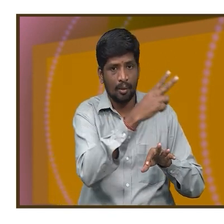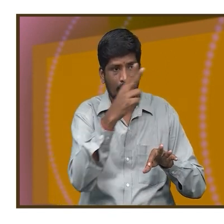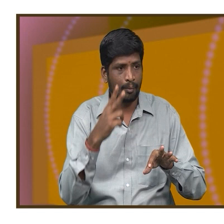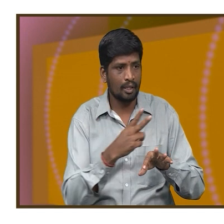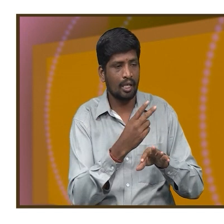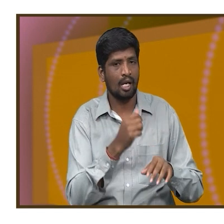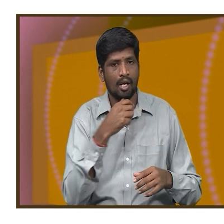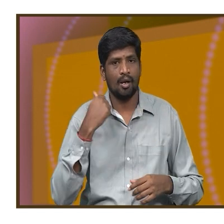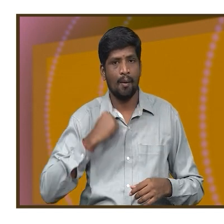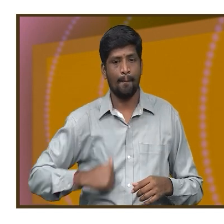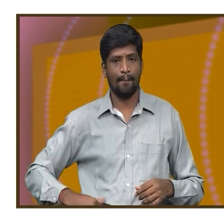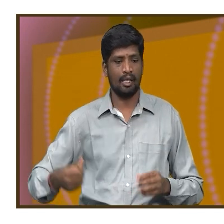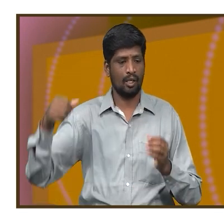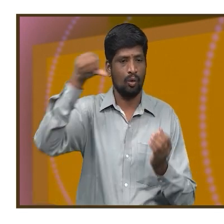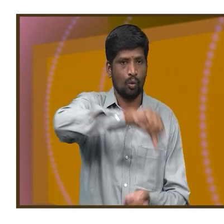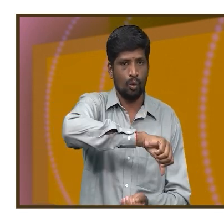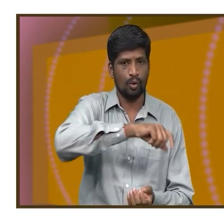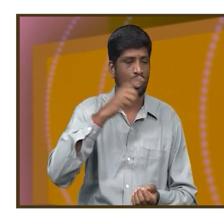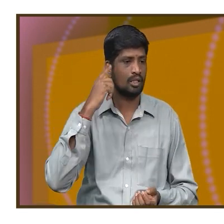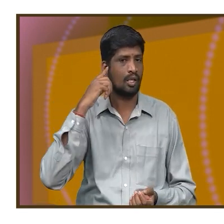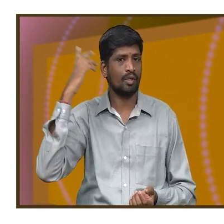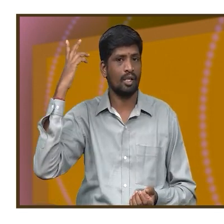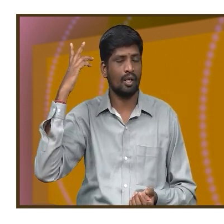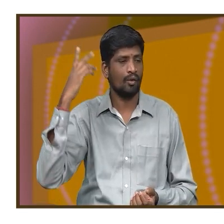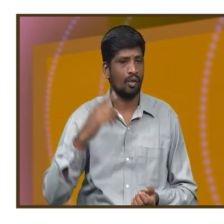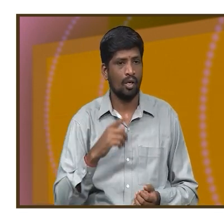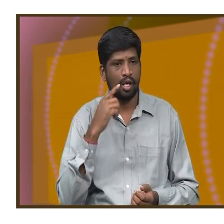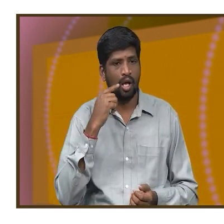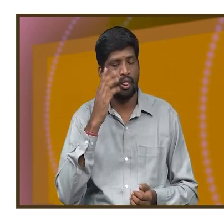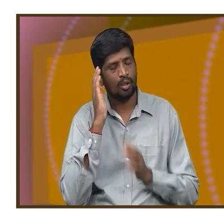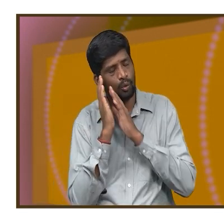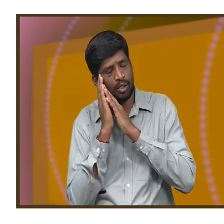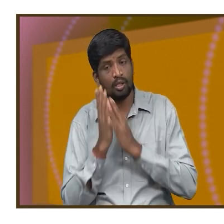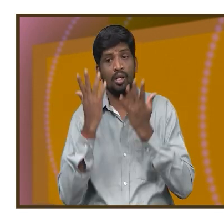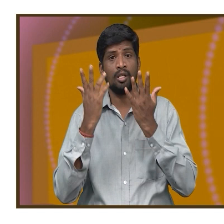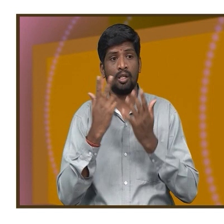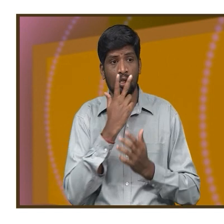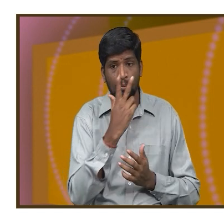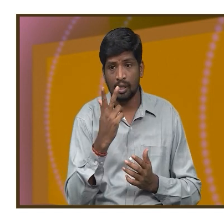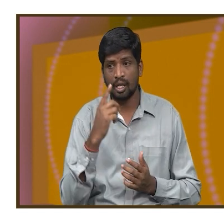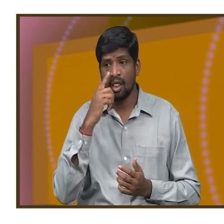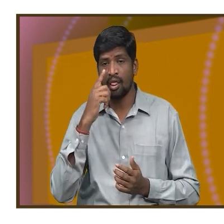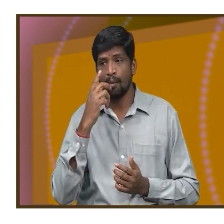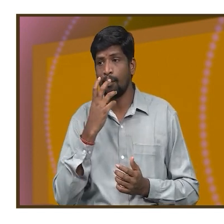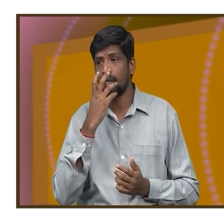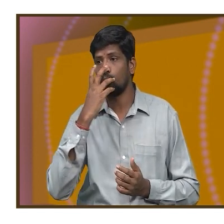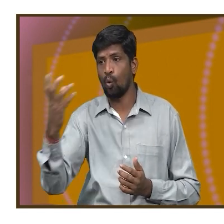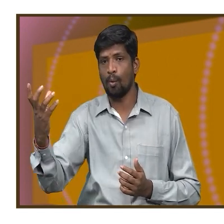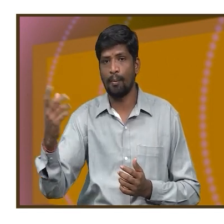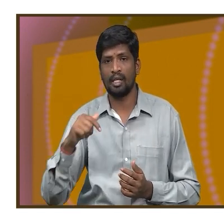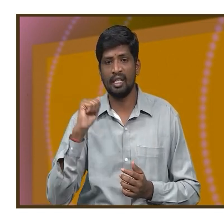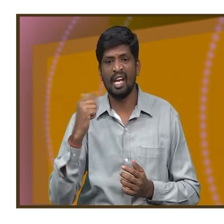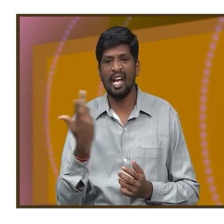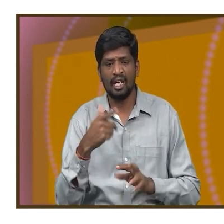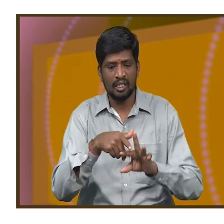கொட்டி விடுகிறாள். உடனே அந்த சத்தம் கேட்டு மாறி எழுத்து விடுகிறார். அந்த இரவில் மாறி ஆத்திரத்துடன் ஓடி வந்து என்ன செய்கிறார் என்றால்